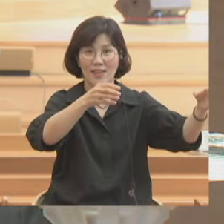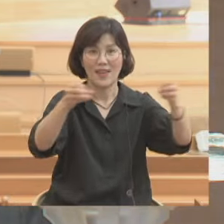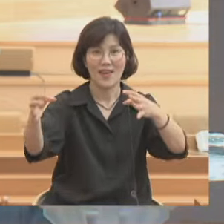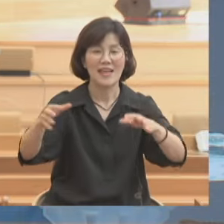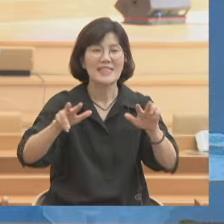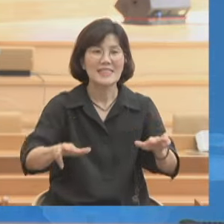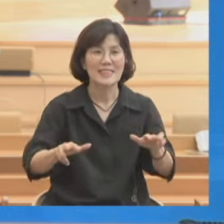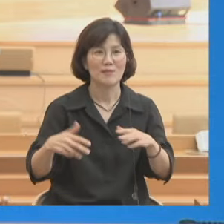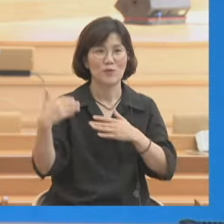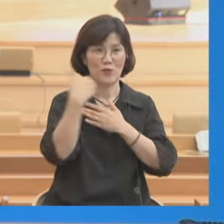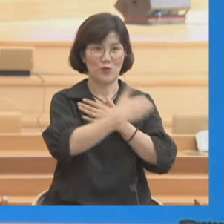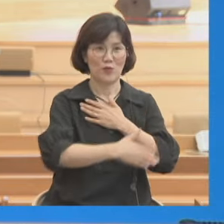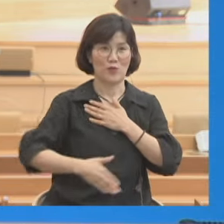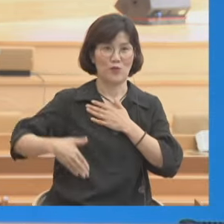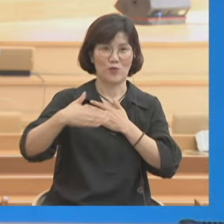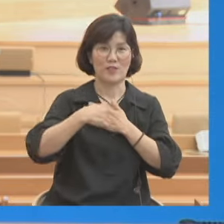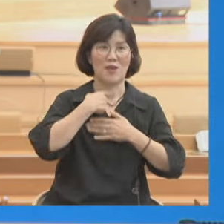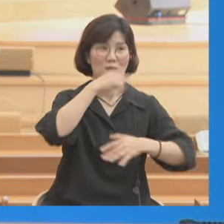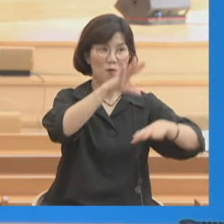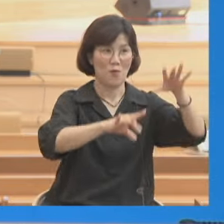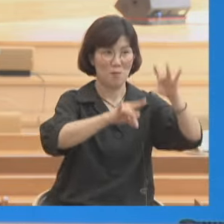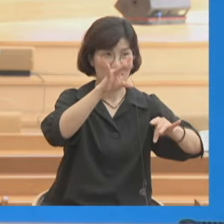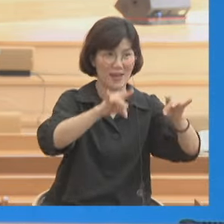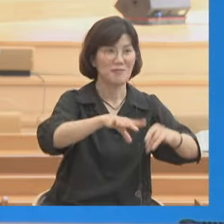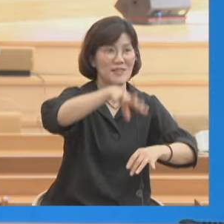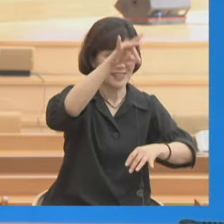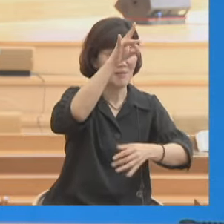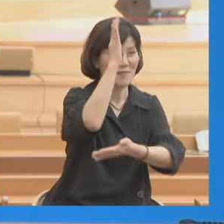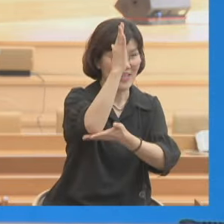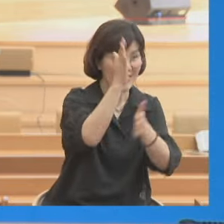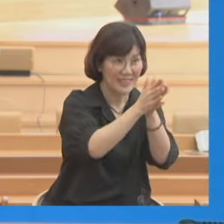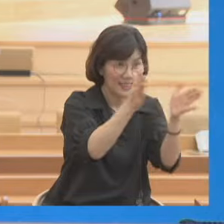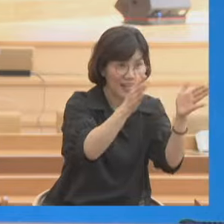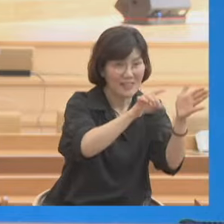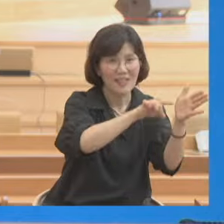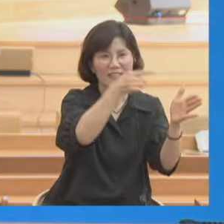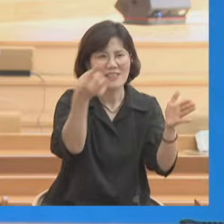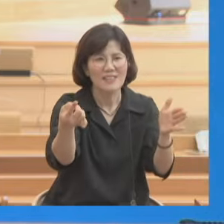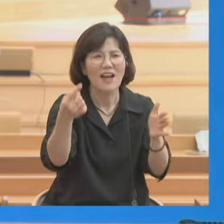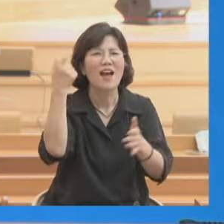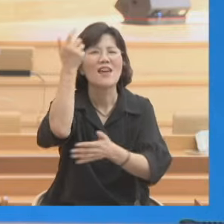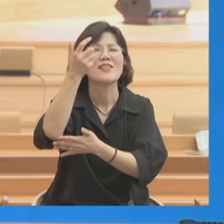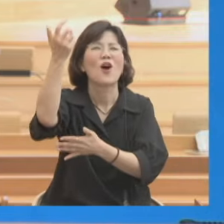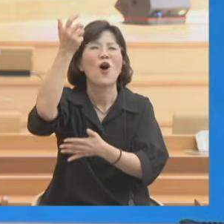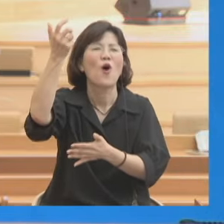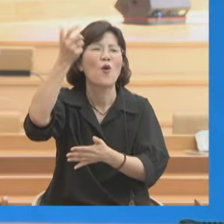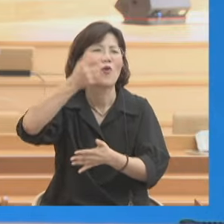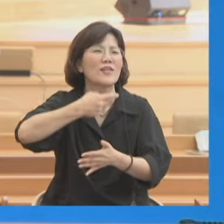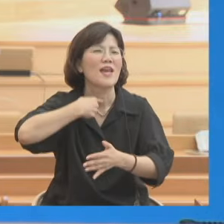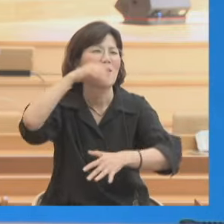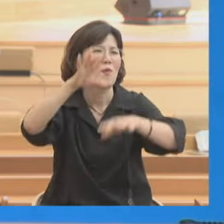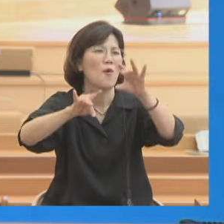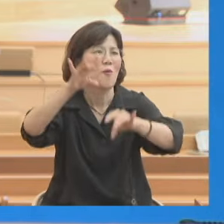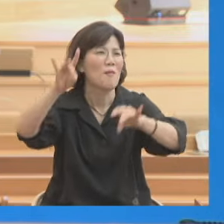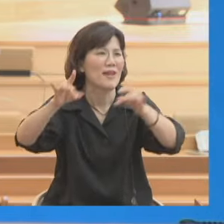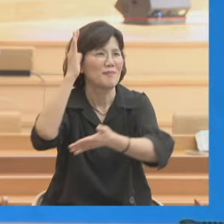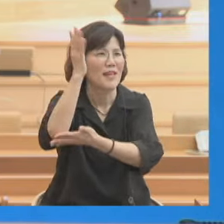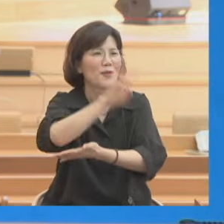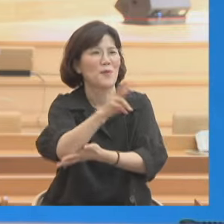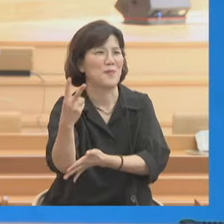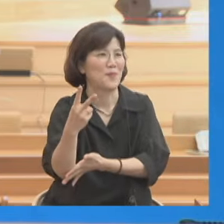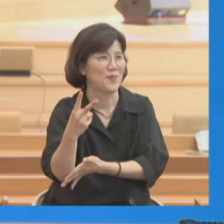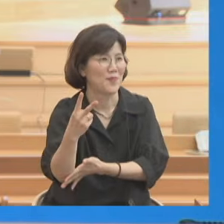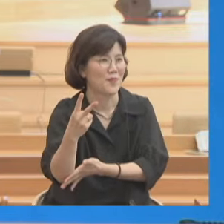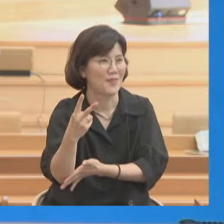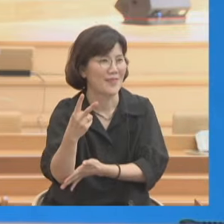목마름으로 시작됐어요. 그런데 이제 영혼의 목마름으로 대화가 이제 진행이 되어지죠.